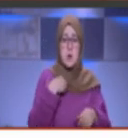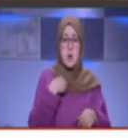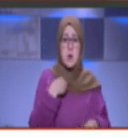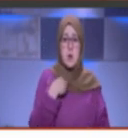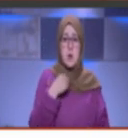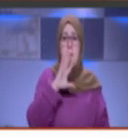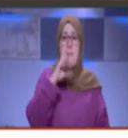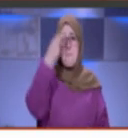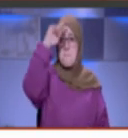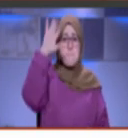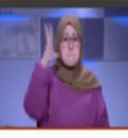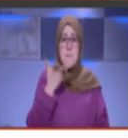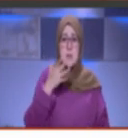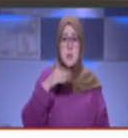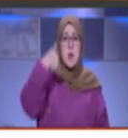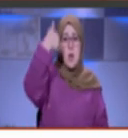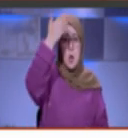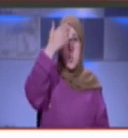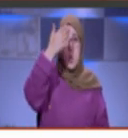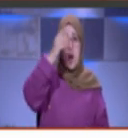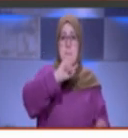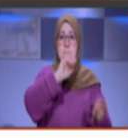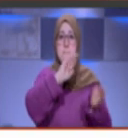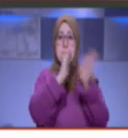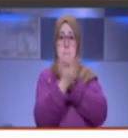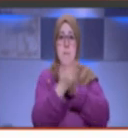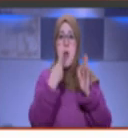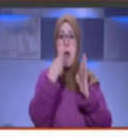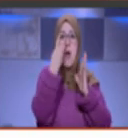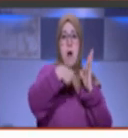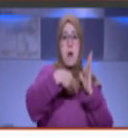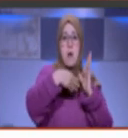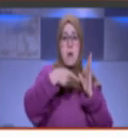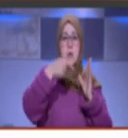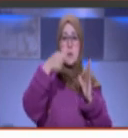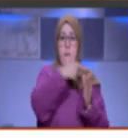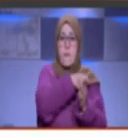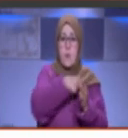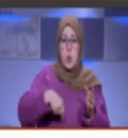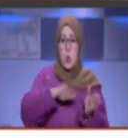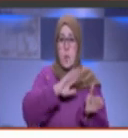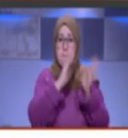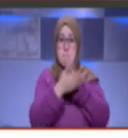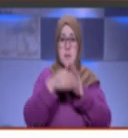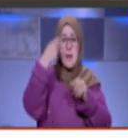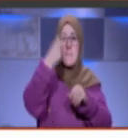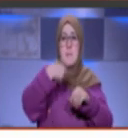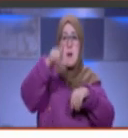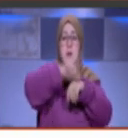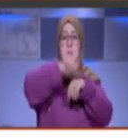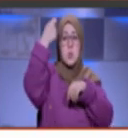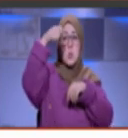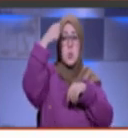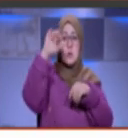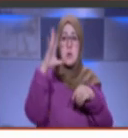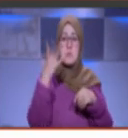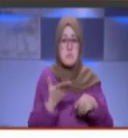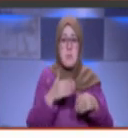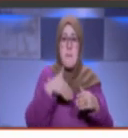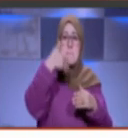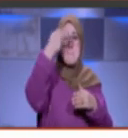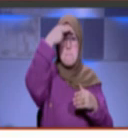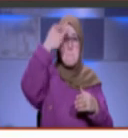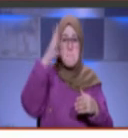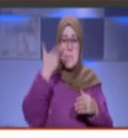الذي سيقوم باتخاذ القرارات، قرارات حاسمه وسيتولى ايضا مسؤوليه كبيره، مثلا سيكون لديه